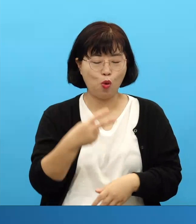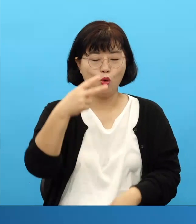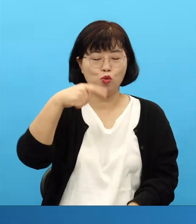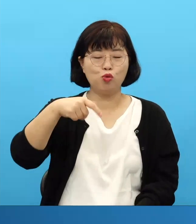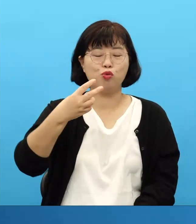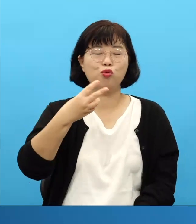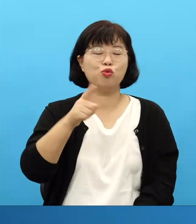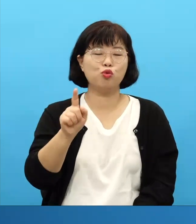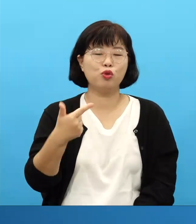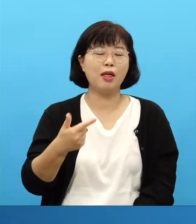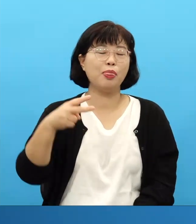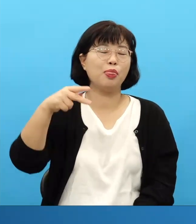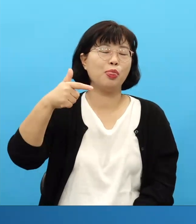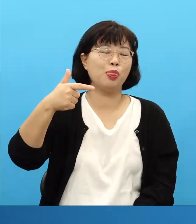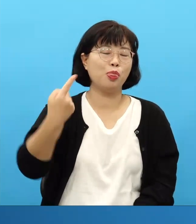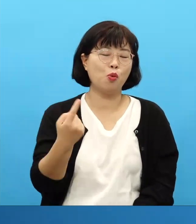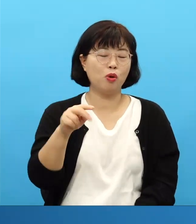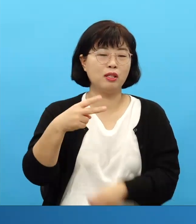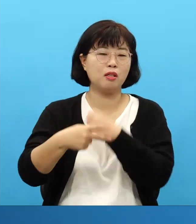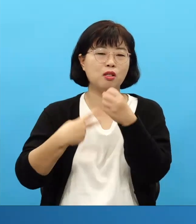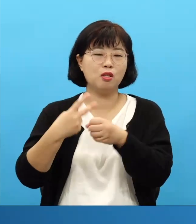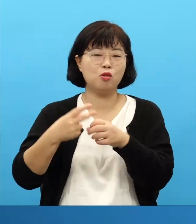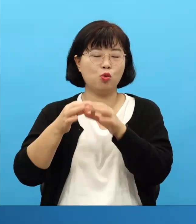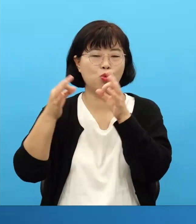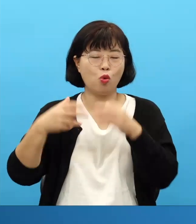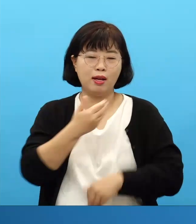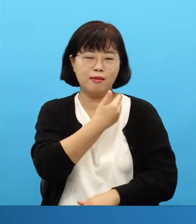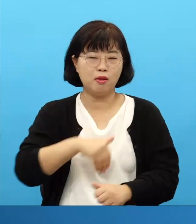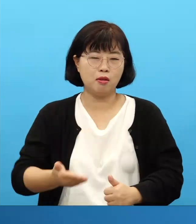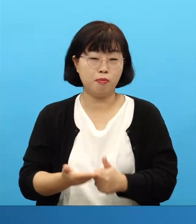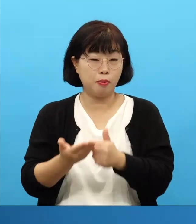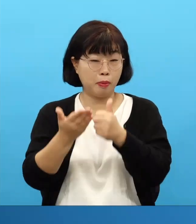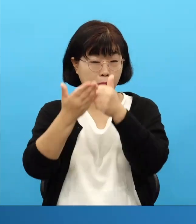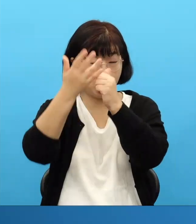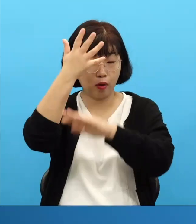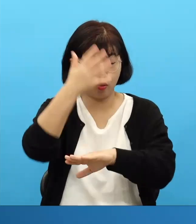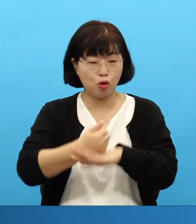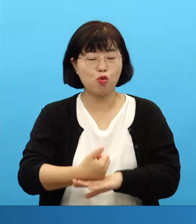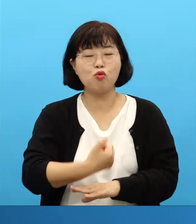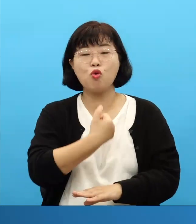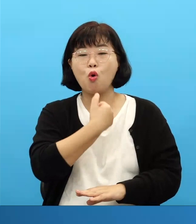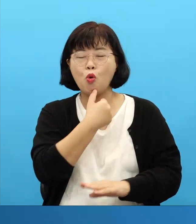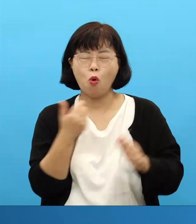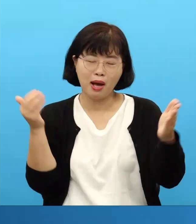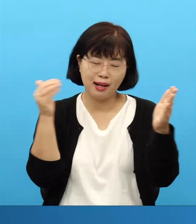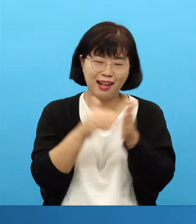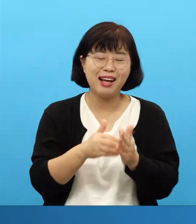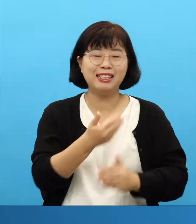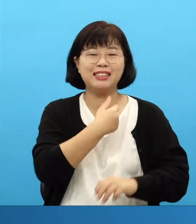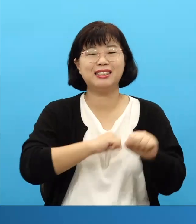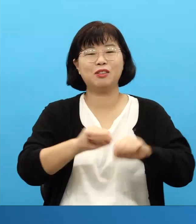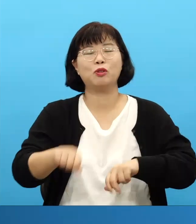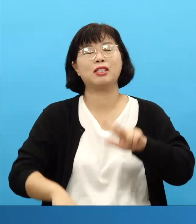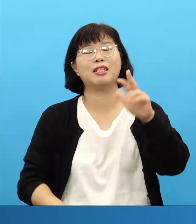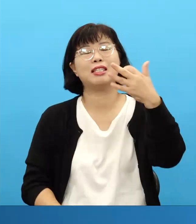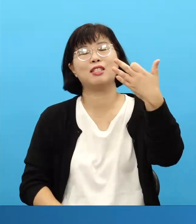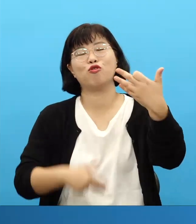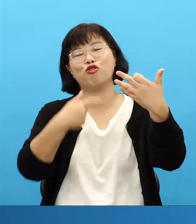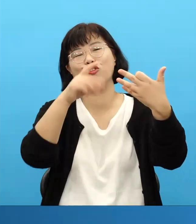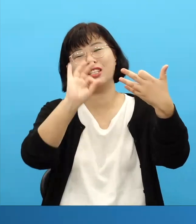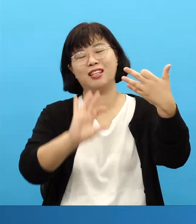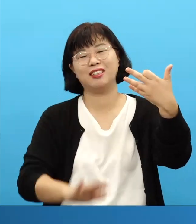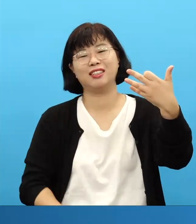로마도 보아야 합니다. I must see Rome as well. 19장입니다. That's chapter 19. 그래서 사도행의 13장,